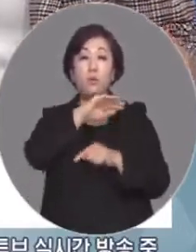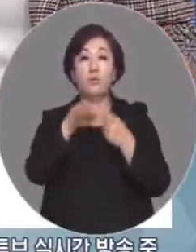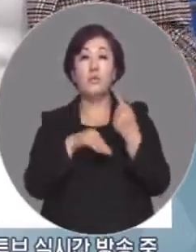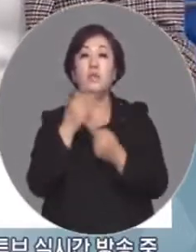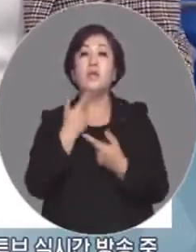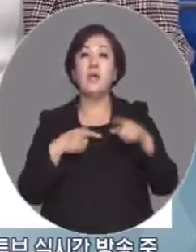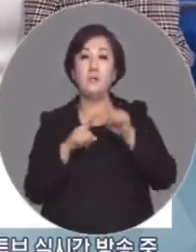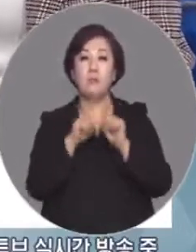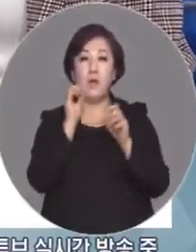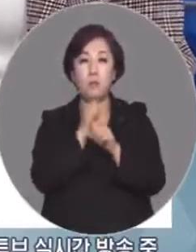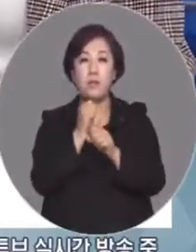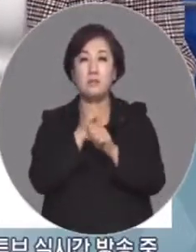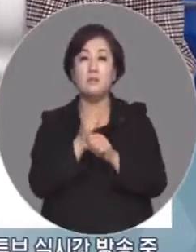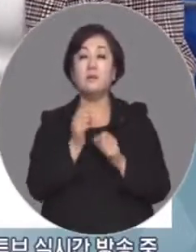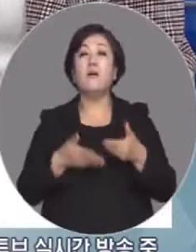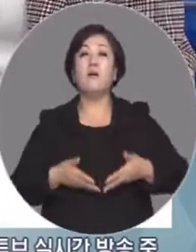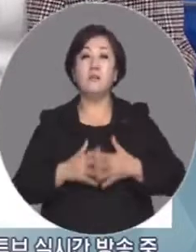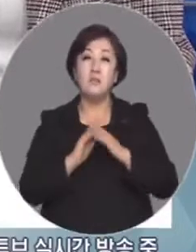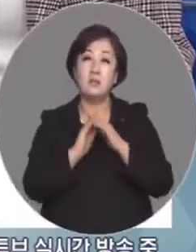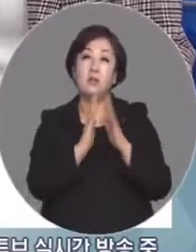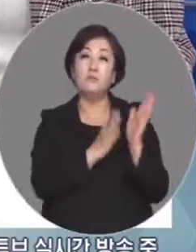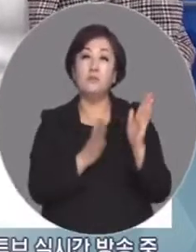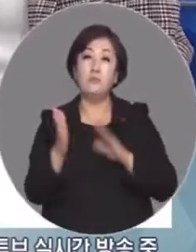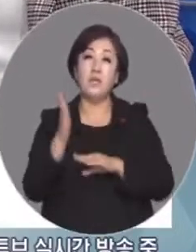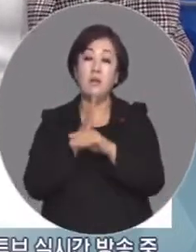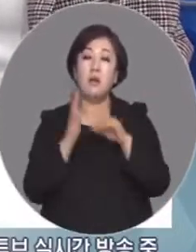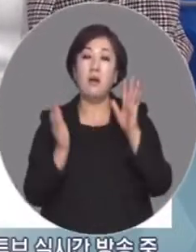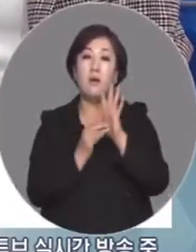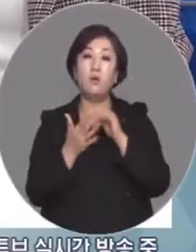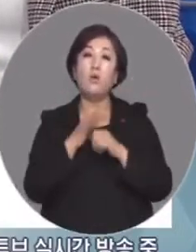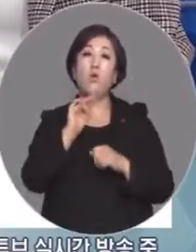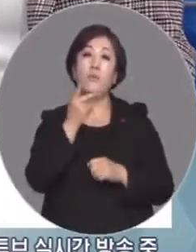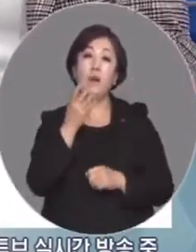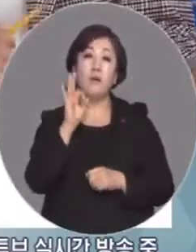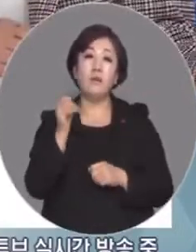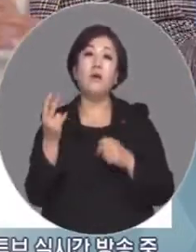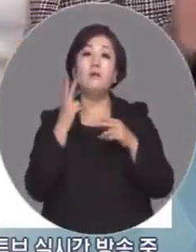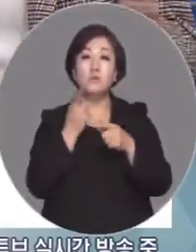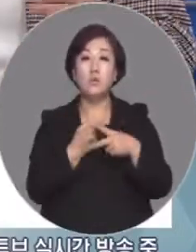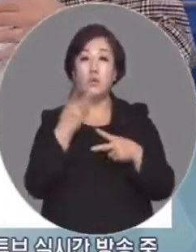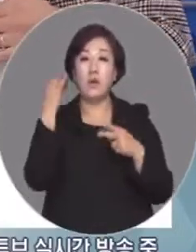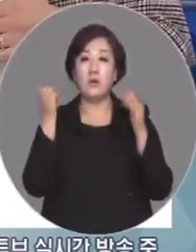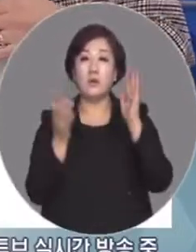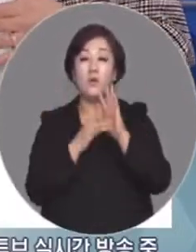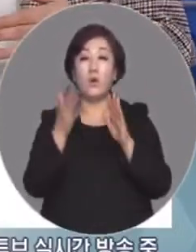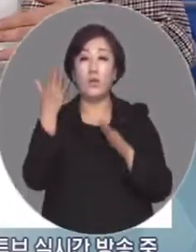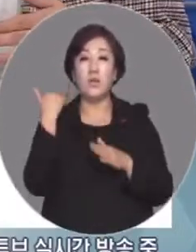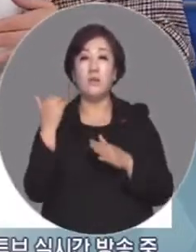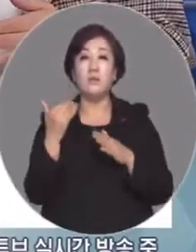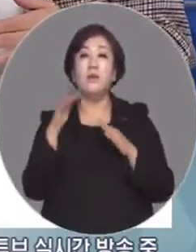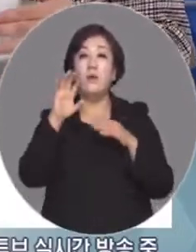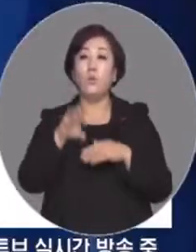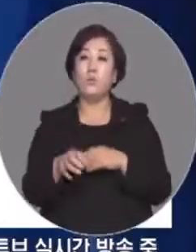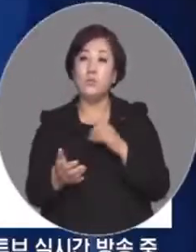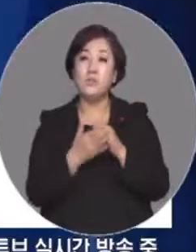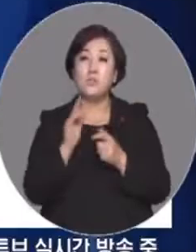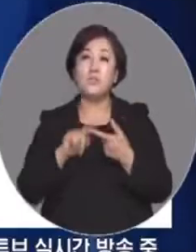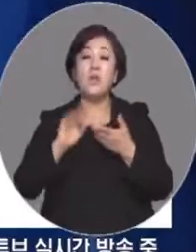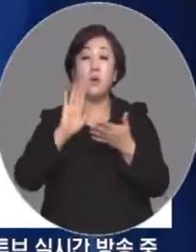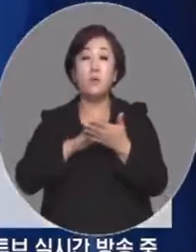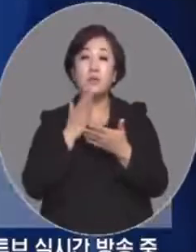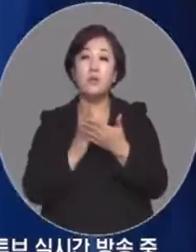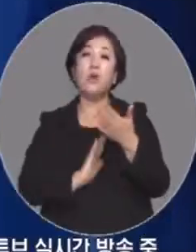함께 만들어 나간다고 볼 수 있는데요. 예를 들어서 병영초 같은 경우에는 이 학교 앞 옛 관사를 리모델링해서